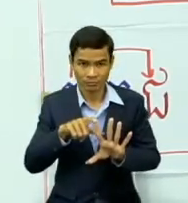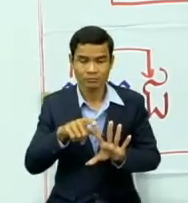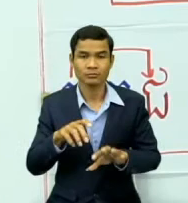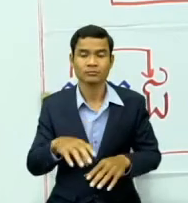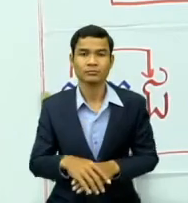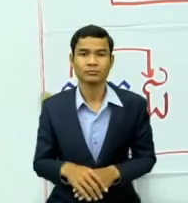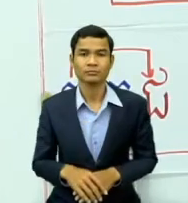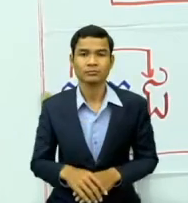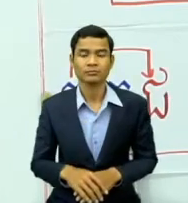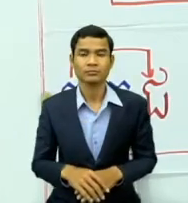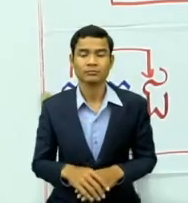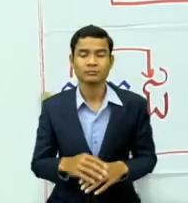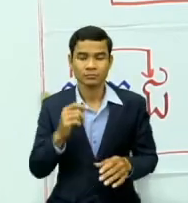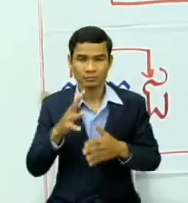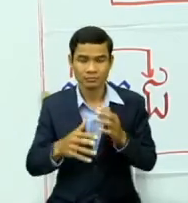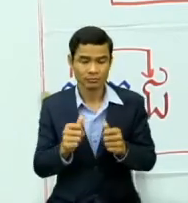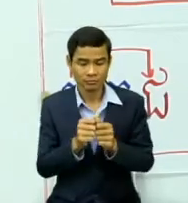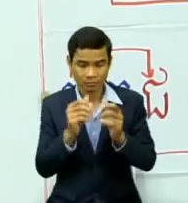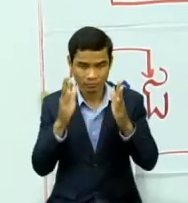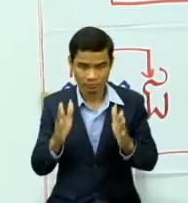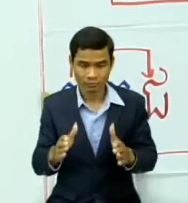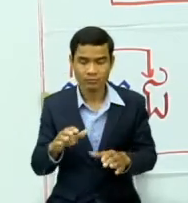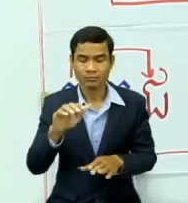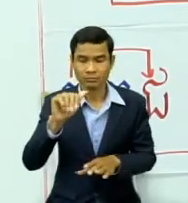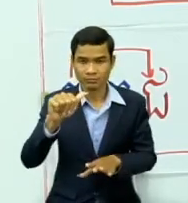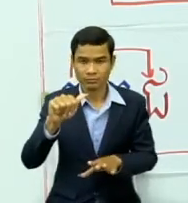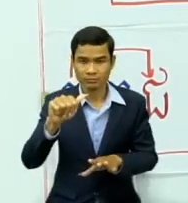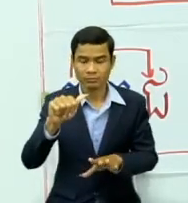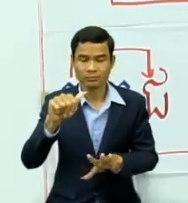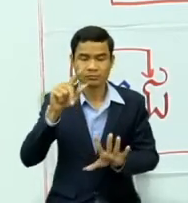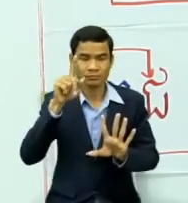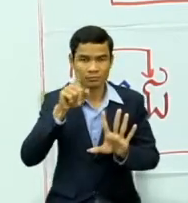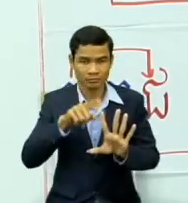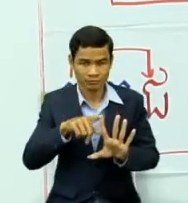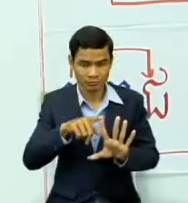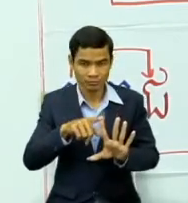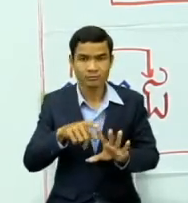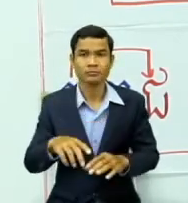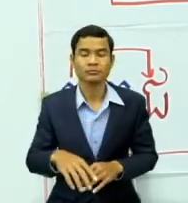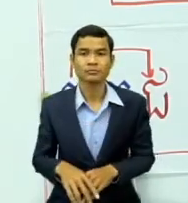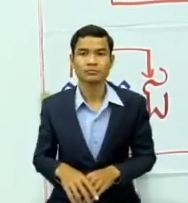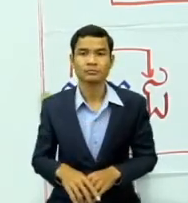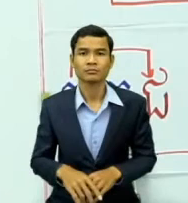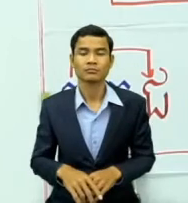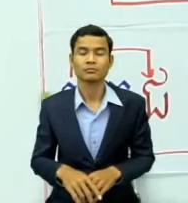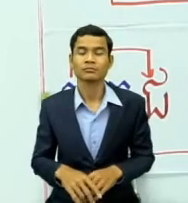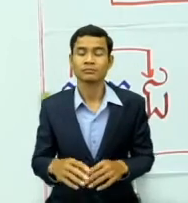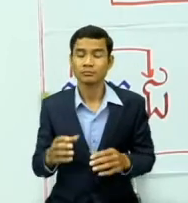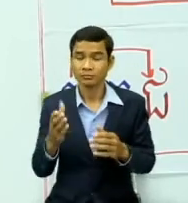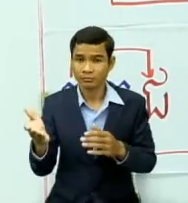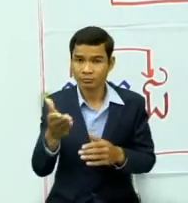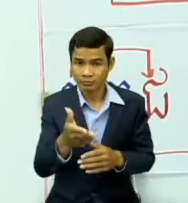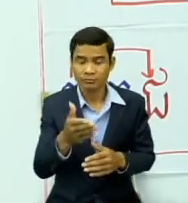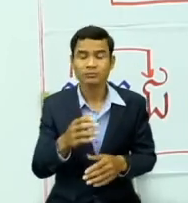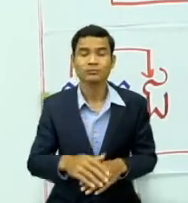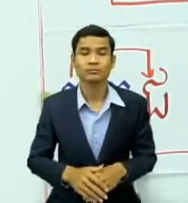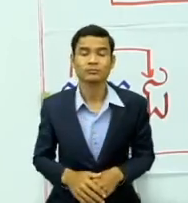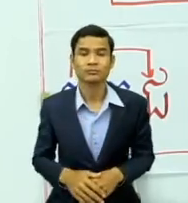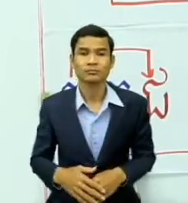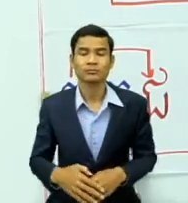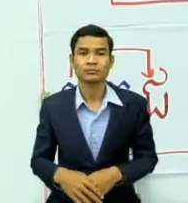nhỏ. Chà, dân ăn cho mùi nè đoàn tiết. Nhớ xâm lạp bí nhỏ. Chà, xong con ăn này luôn